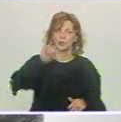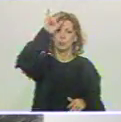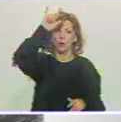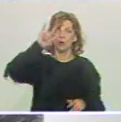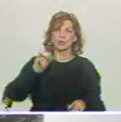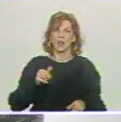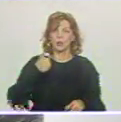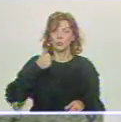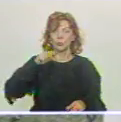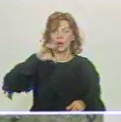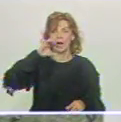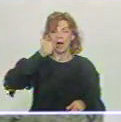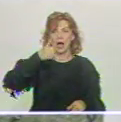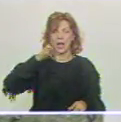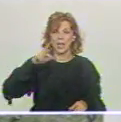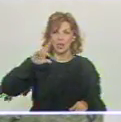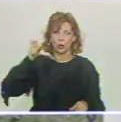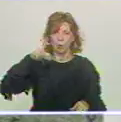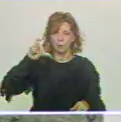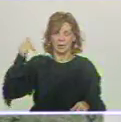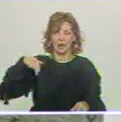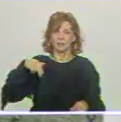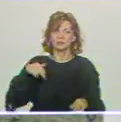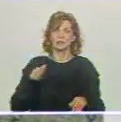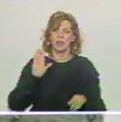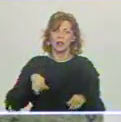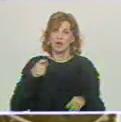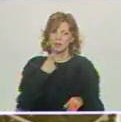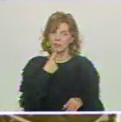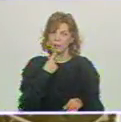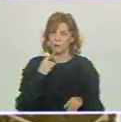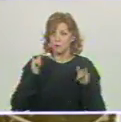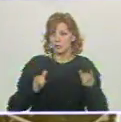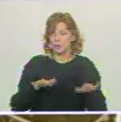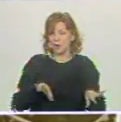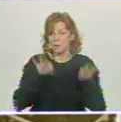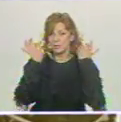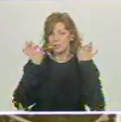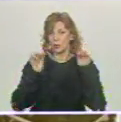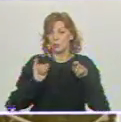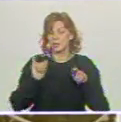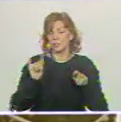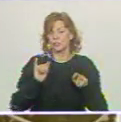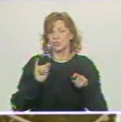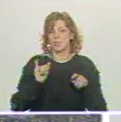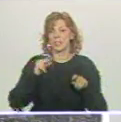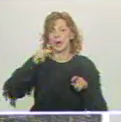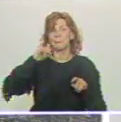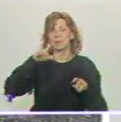aeroplan deasupra Craiovei. Am aflat, tot căutând în arhive, am aflat cine a pilotat acel